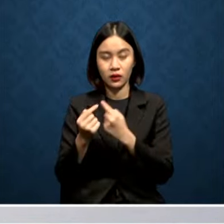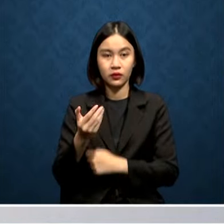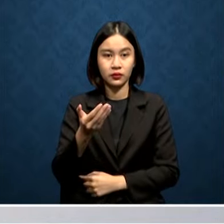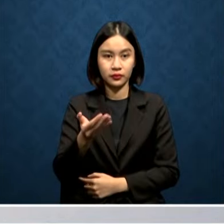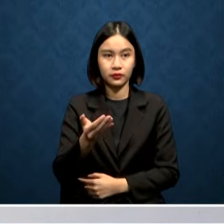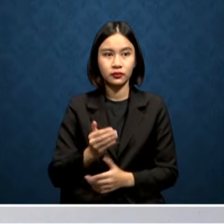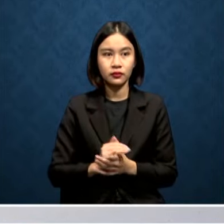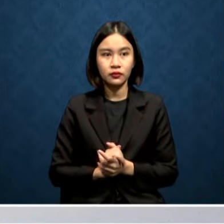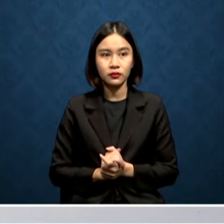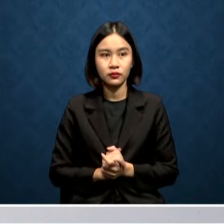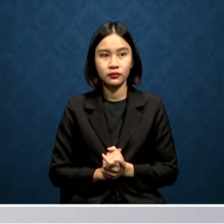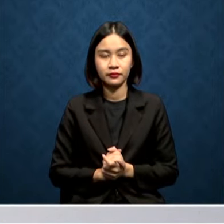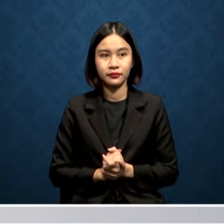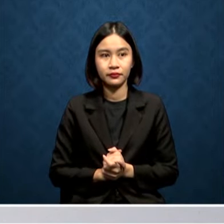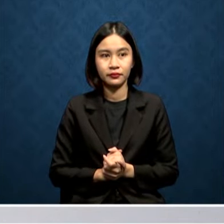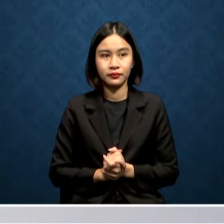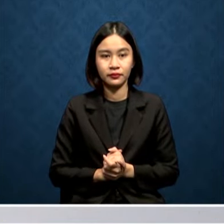ขอเชิญท่านเปรมศักดิ์